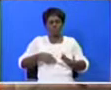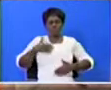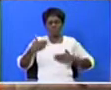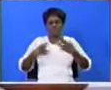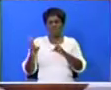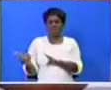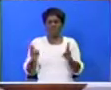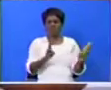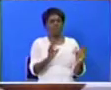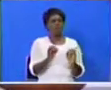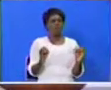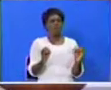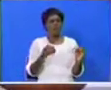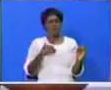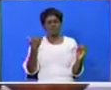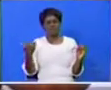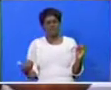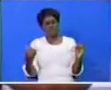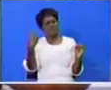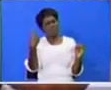kawaida. Tuna mtoto ambaye